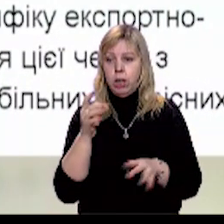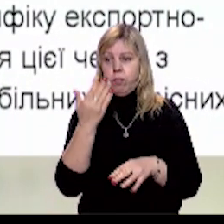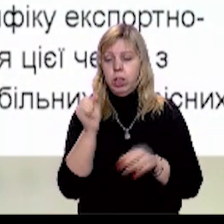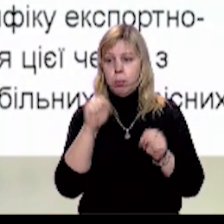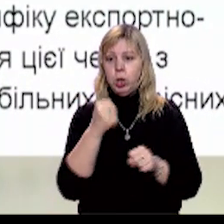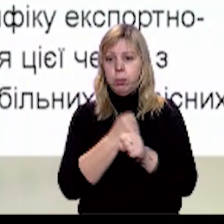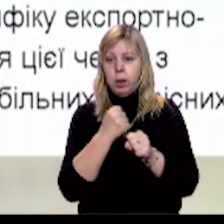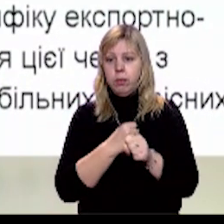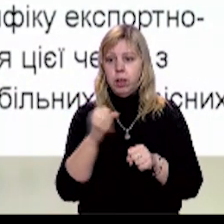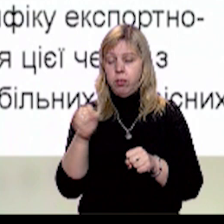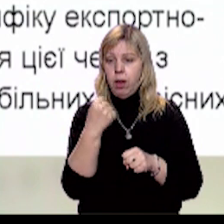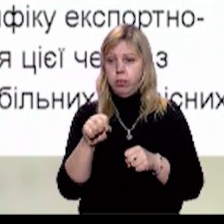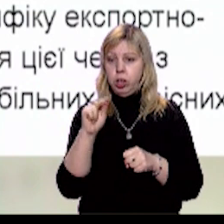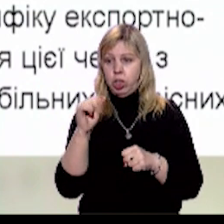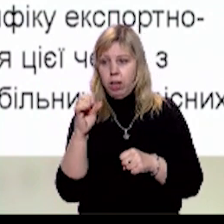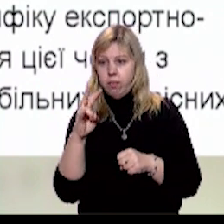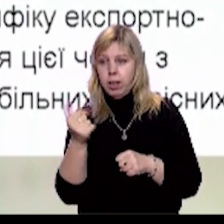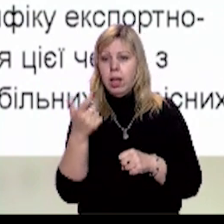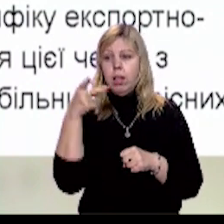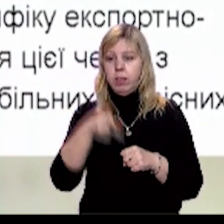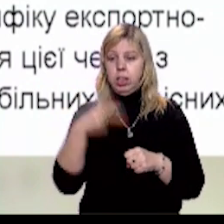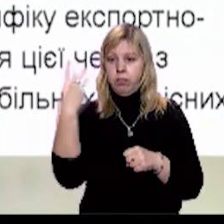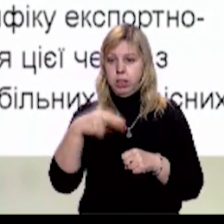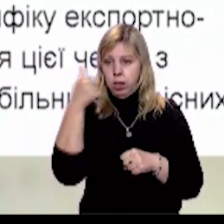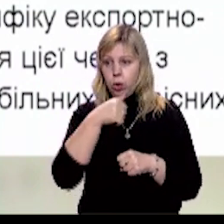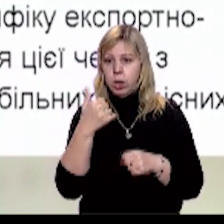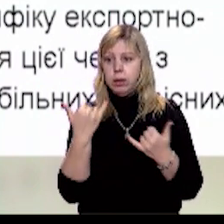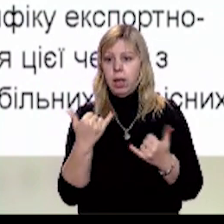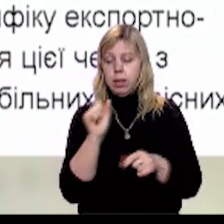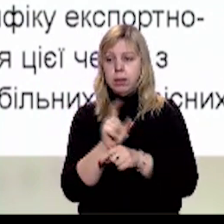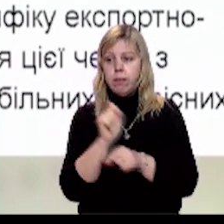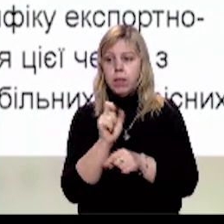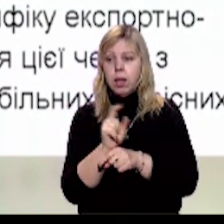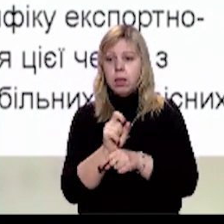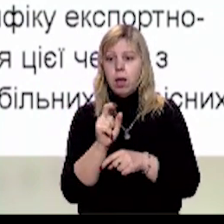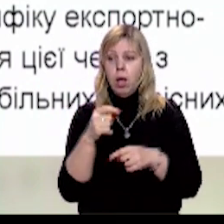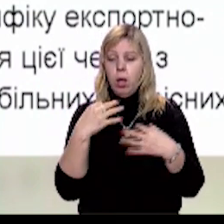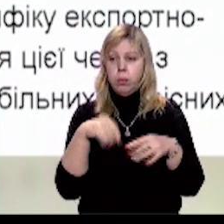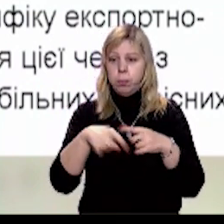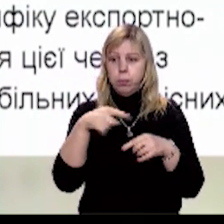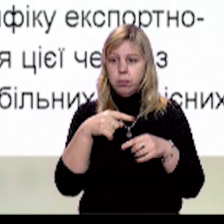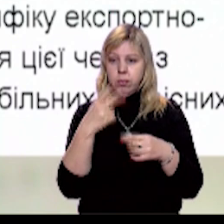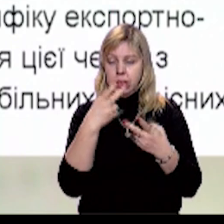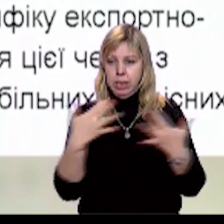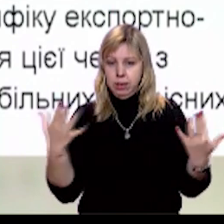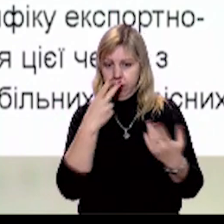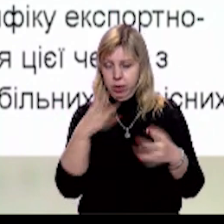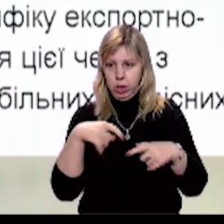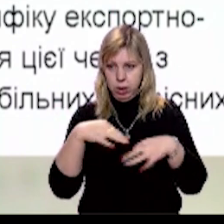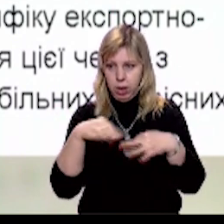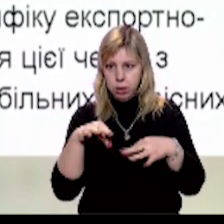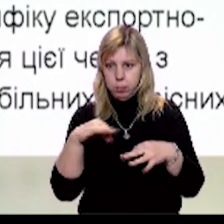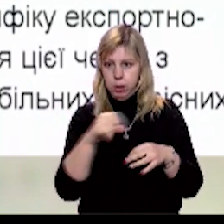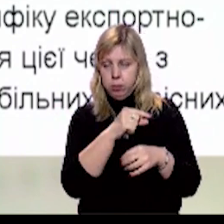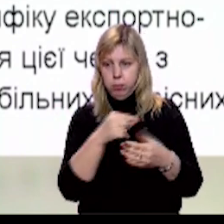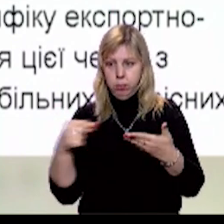може запрацювати у серпні-червні 2020 року. Зараз завдання оцінити транспортні потоки за різними видами транспорту у